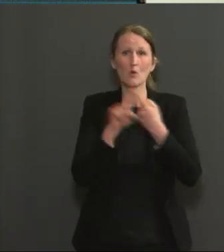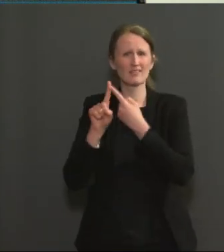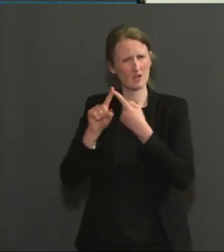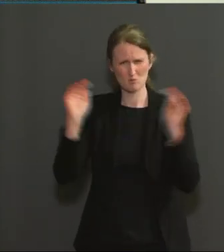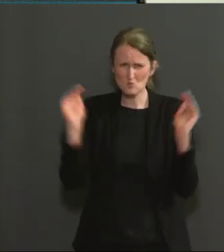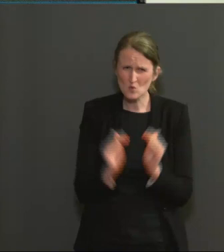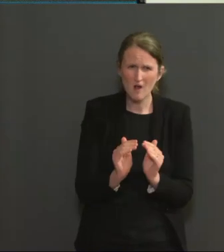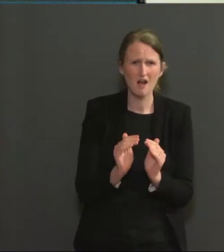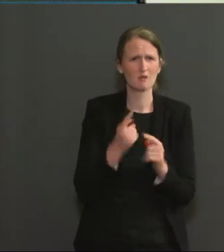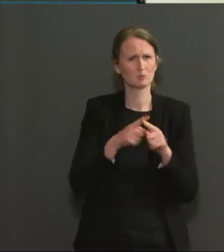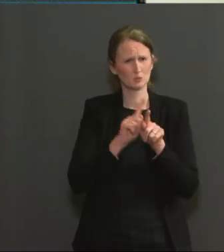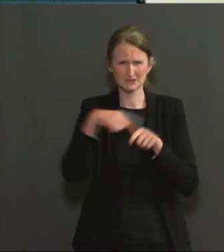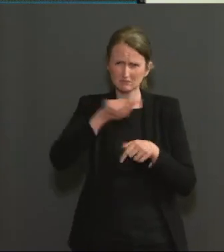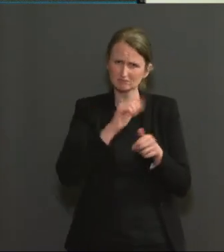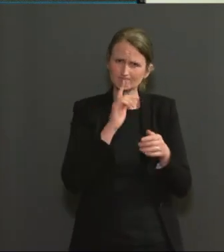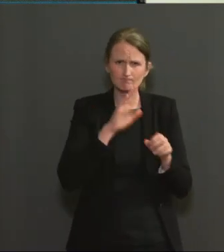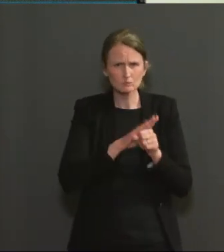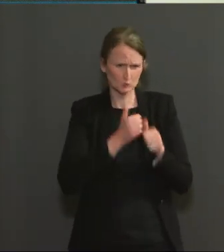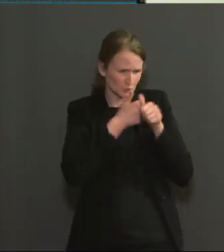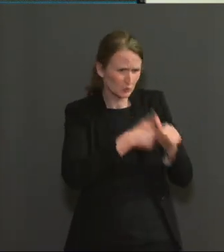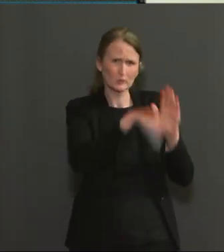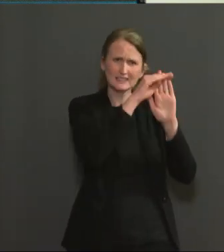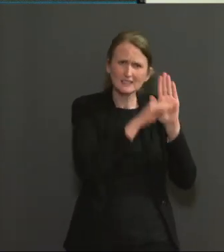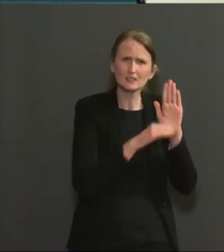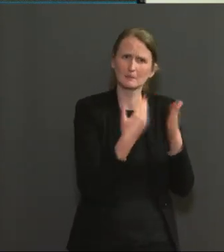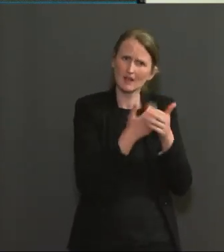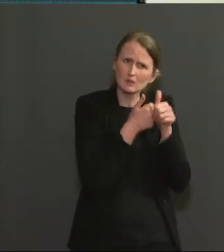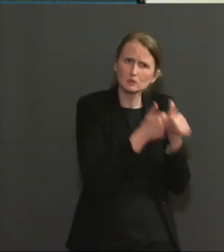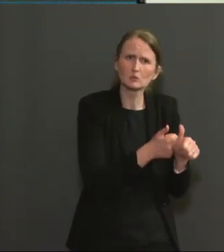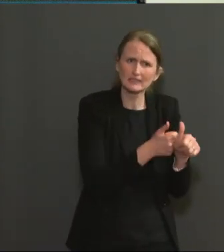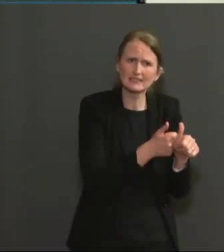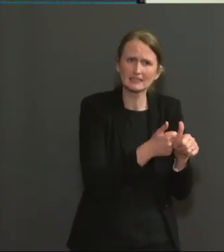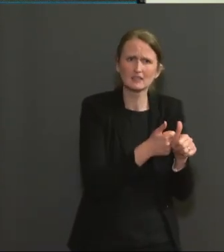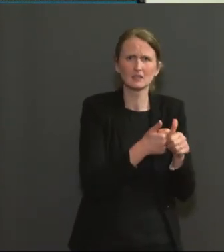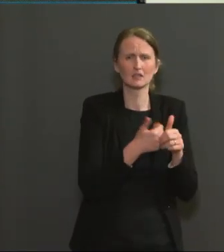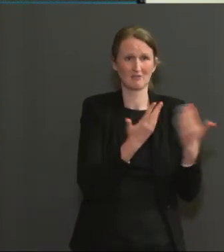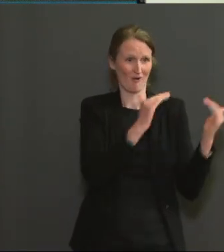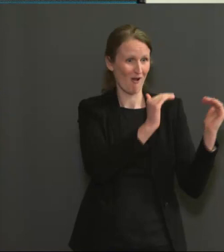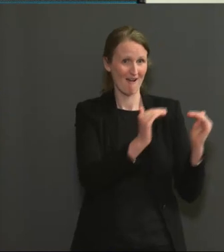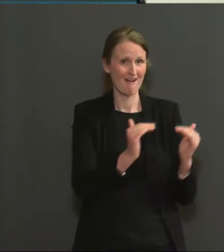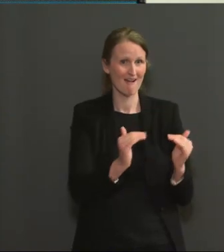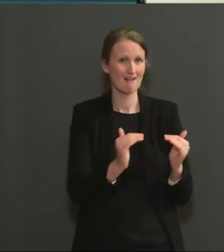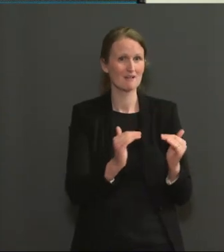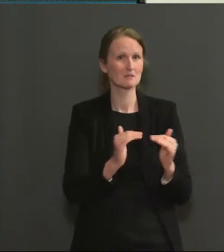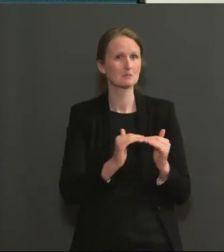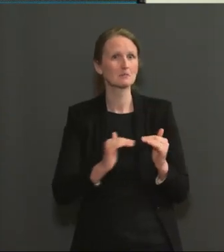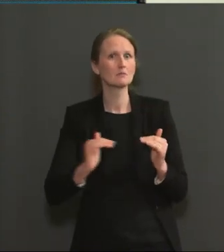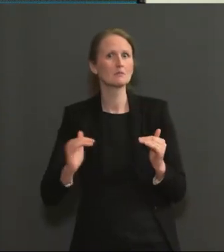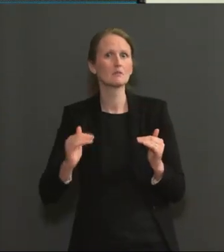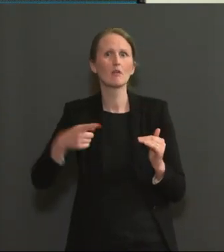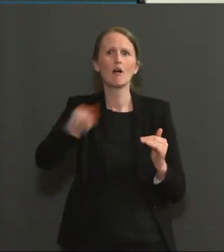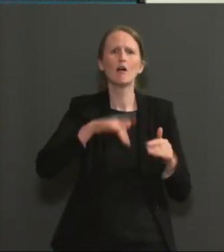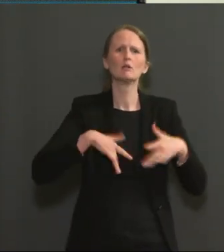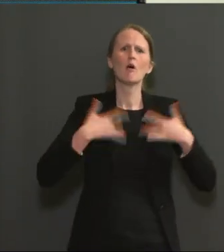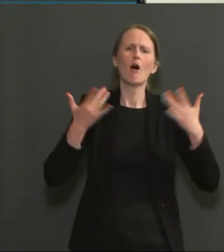longue date ceci ne doit pas nous faire baisser les bras ceci doit simplement nous rappeler qu'il faut continuer et peut-être encore